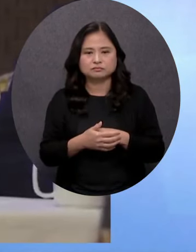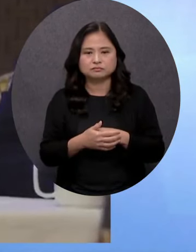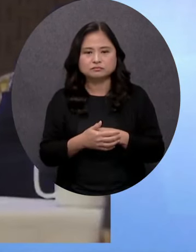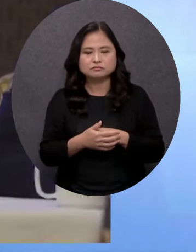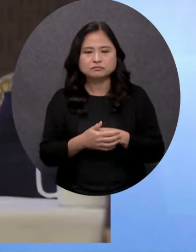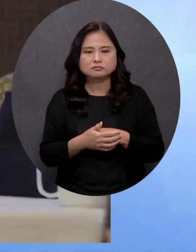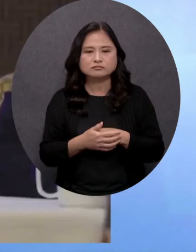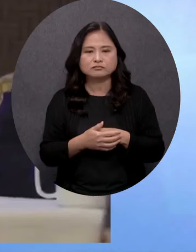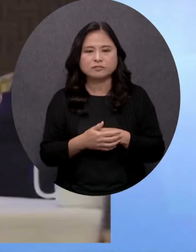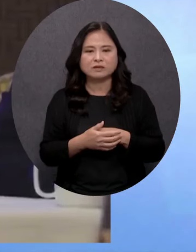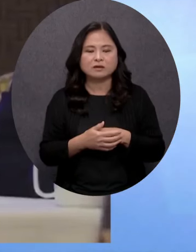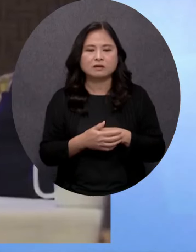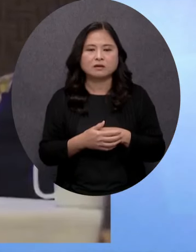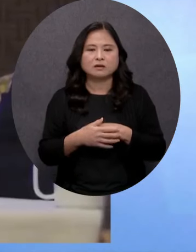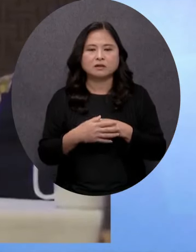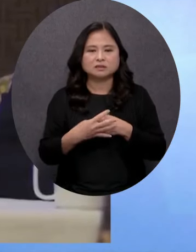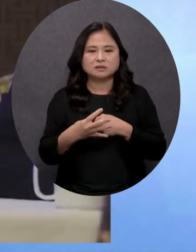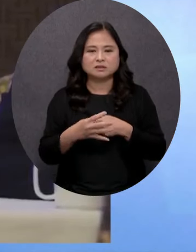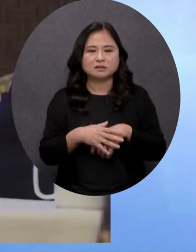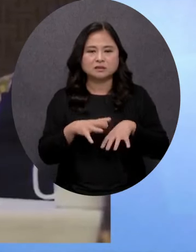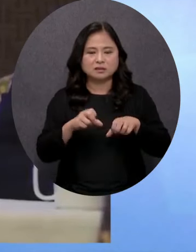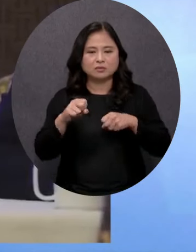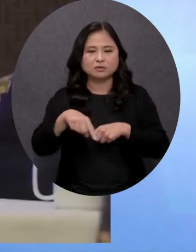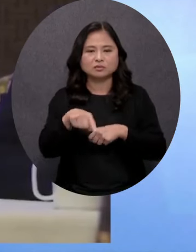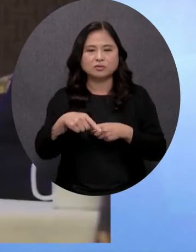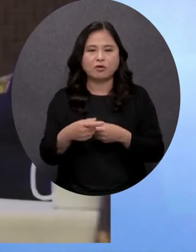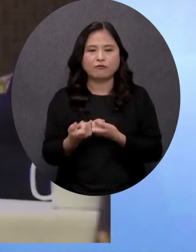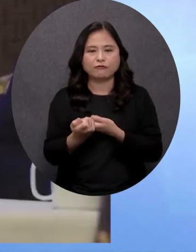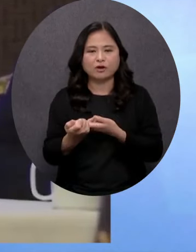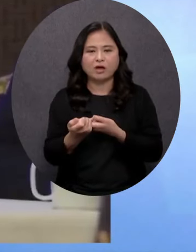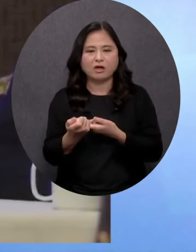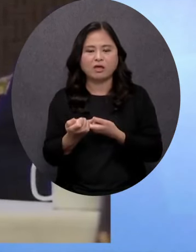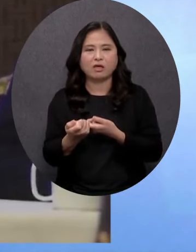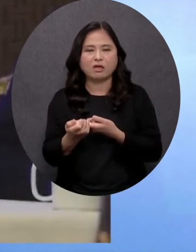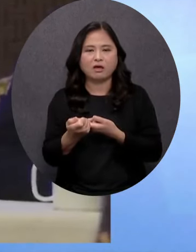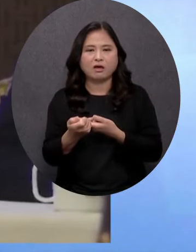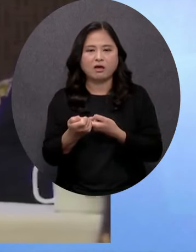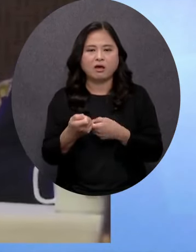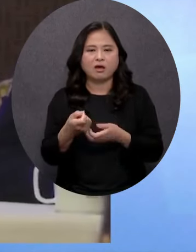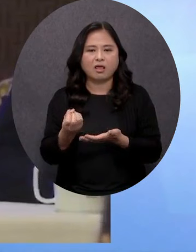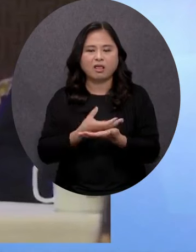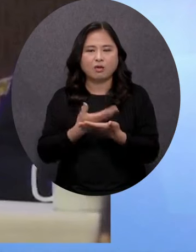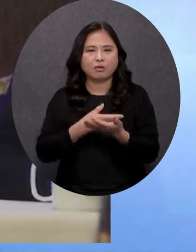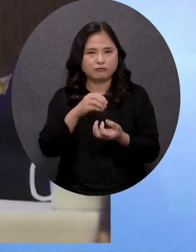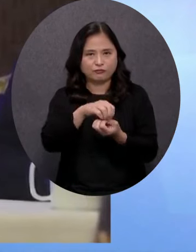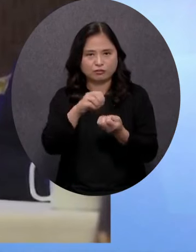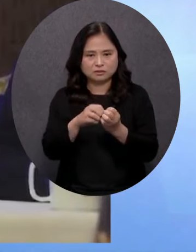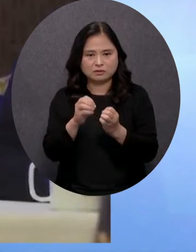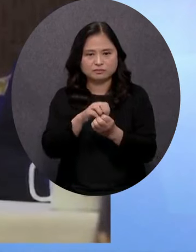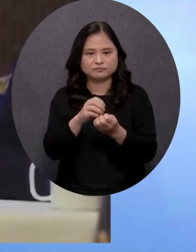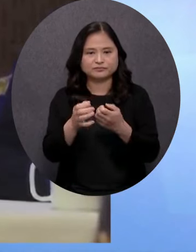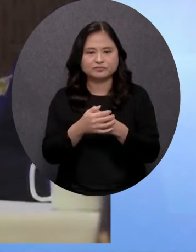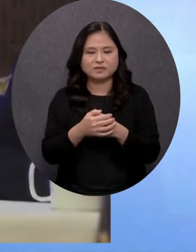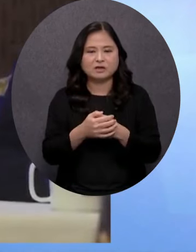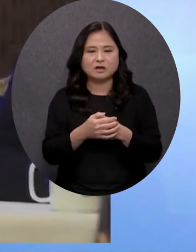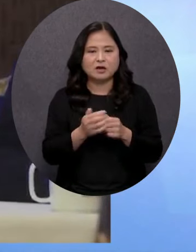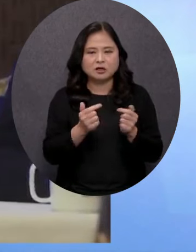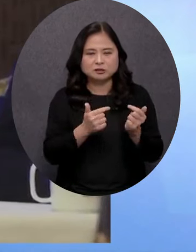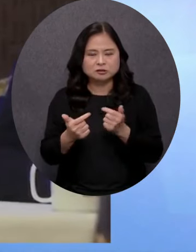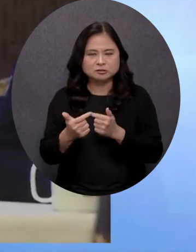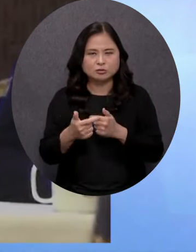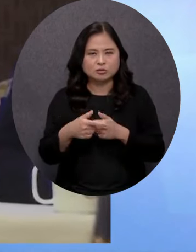四是救援的现场周边体质条件复杂，因持续的强